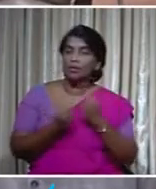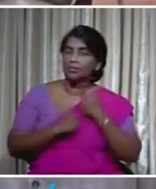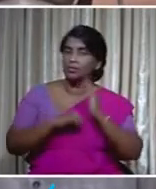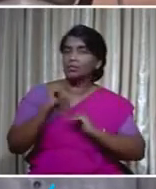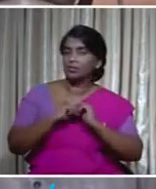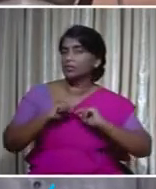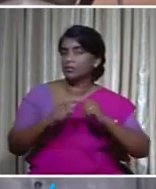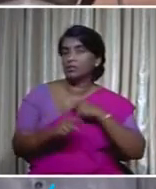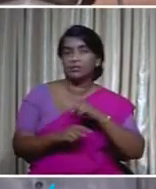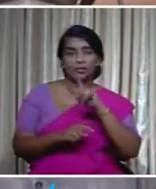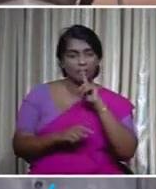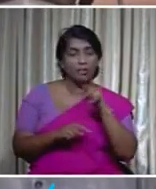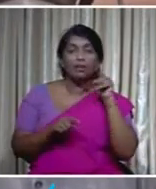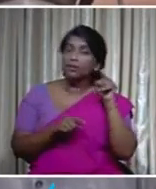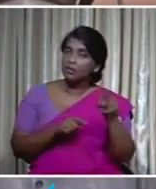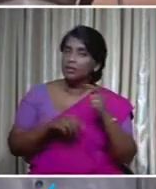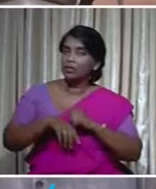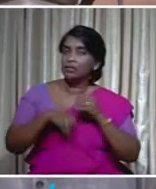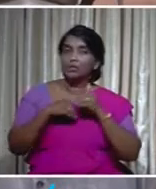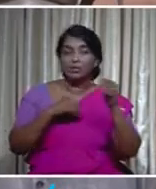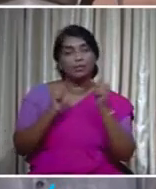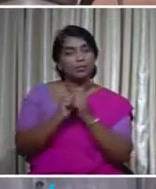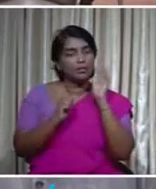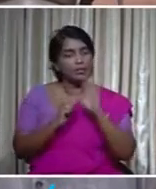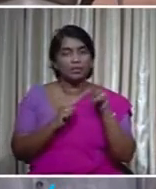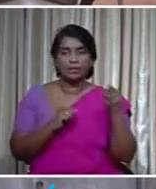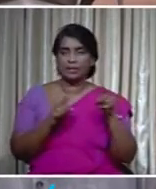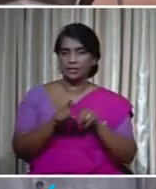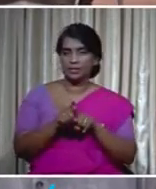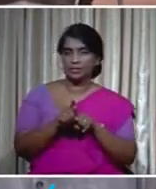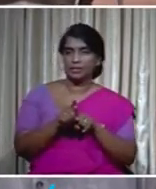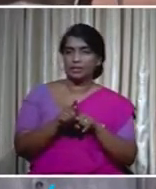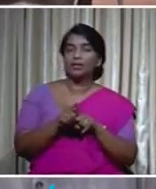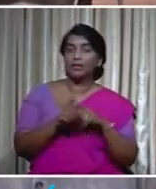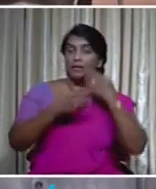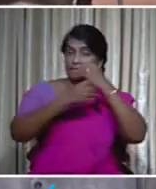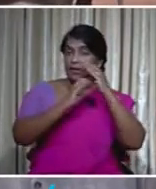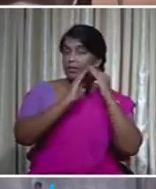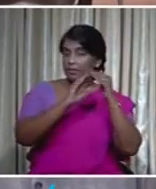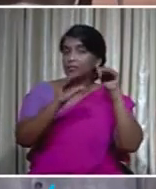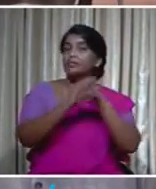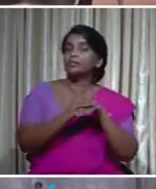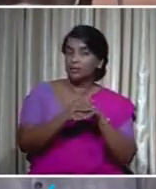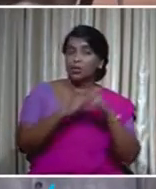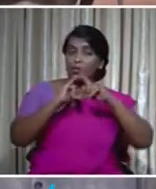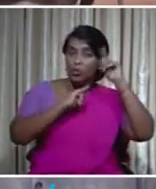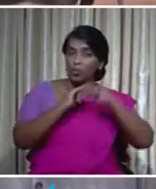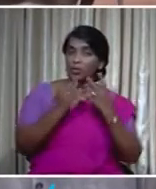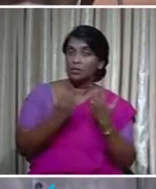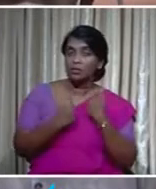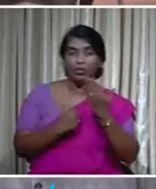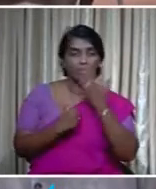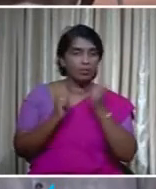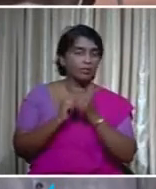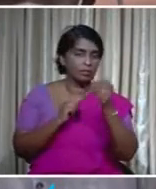உங்களுடைய காலத்தின் கவனமாக இந்த முகல் ஆசிரியர்கள் கல்வியல் கல்லூரிக்கு தெரிவாகிற ஆசிரியருடைய விடயத்தை கவனத்தில் எடுங்கள். அதே போல கல்வியல்